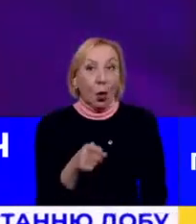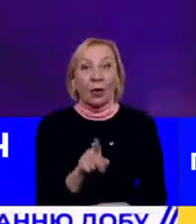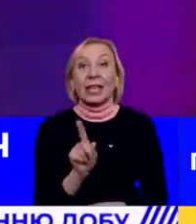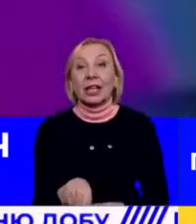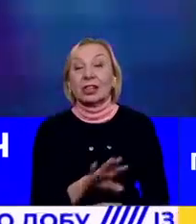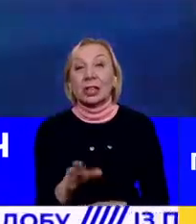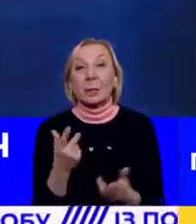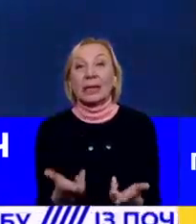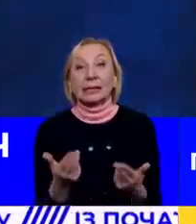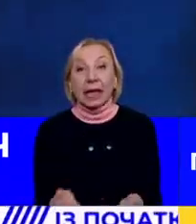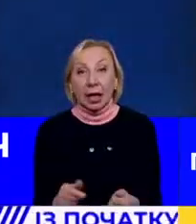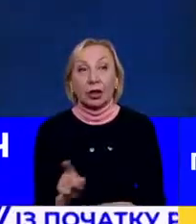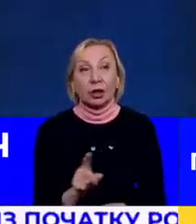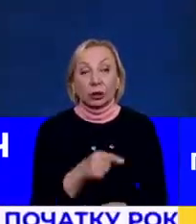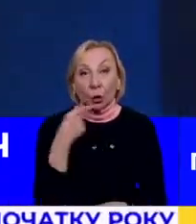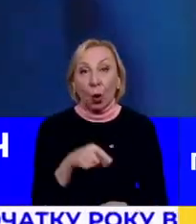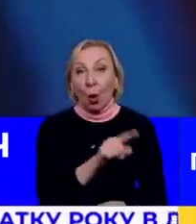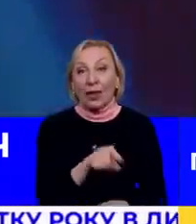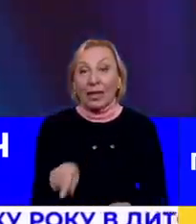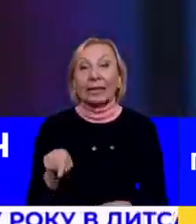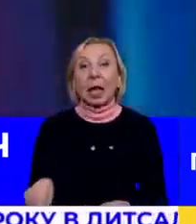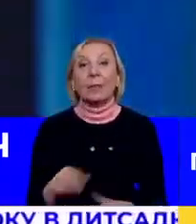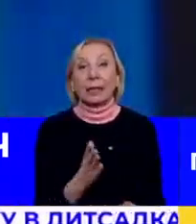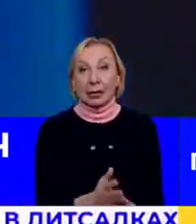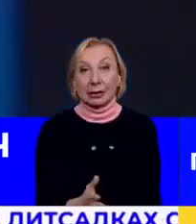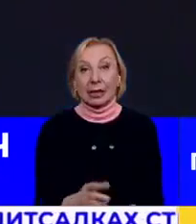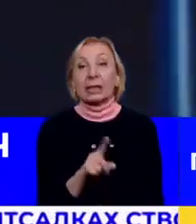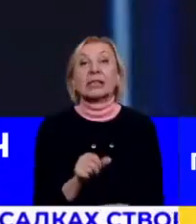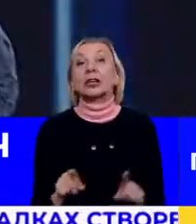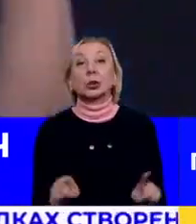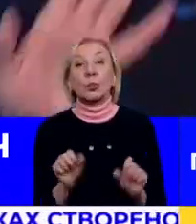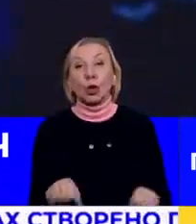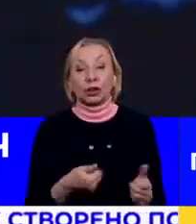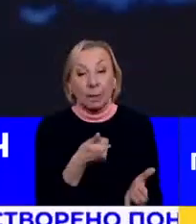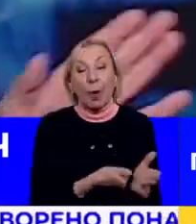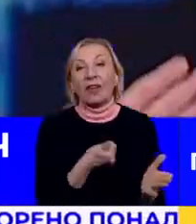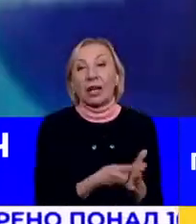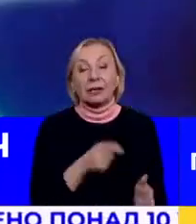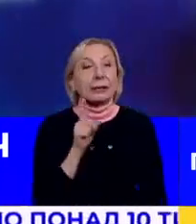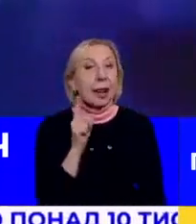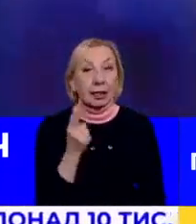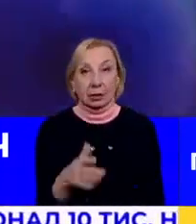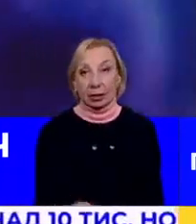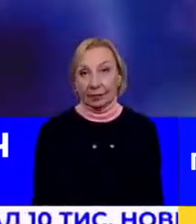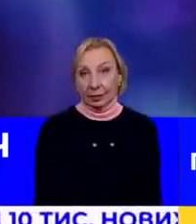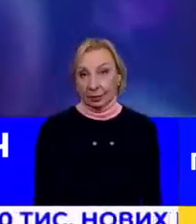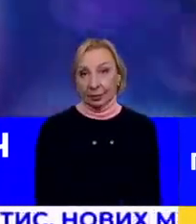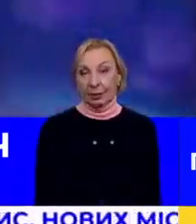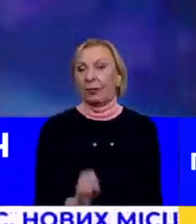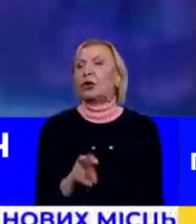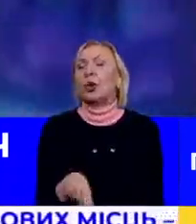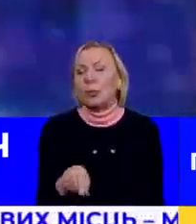они там есть. То есть где же эти шаги, за которые можно похвалить Зеленского? Он в видосике говорит, нас хвалят, мы, короче, мы молодцы. В чем вы